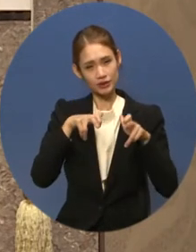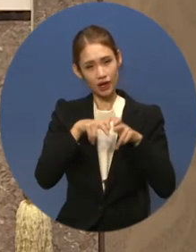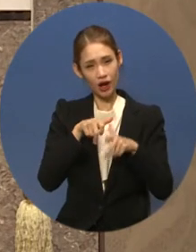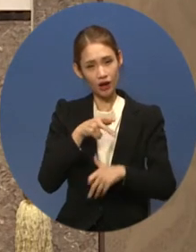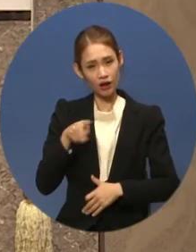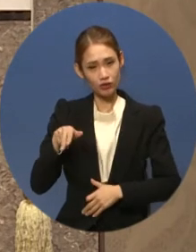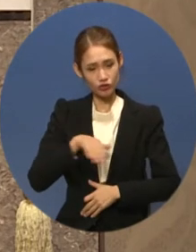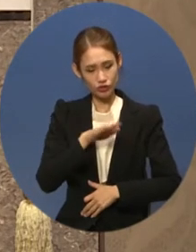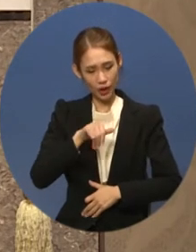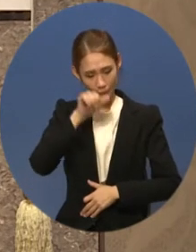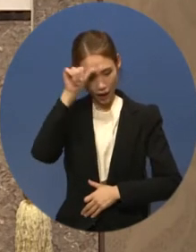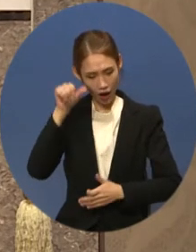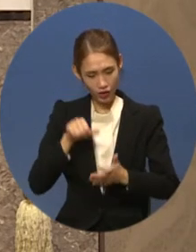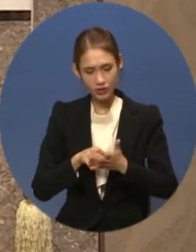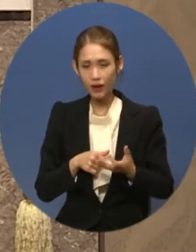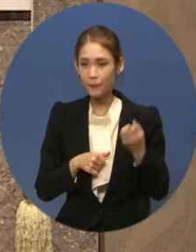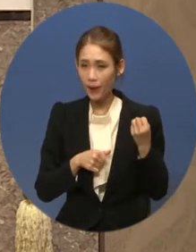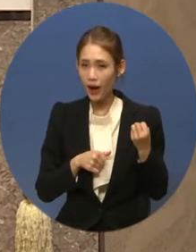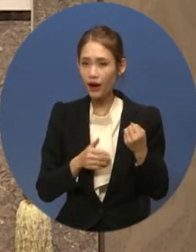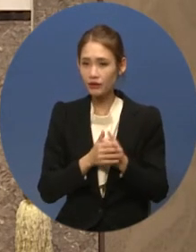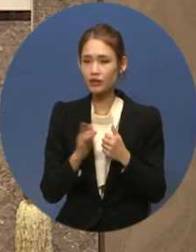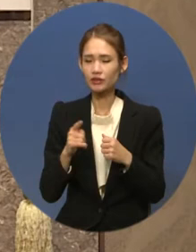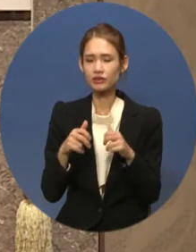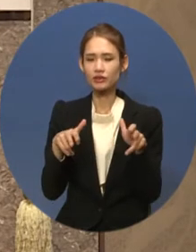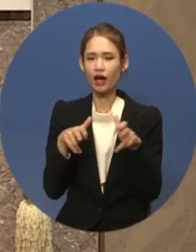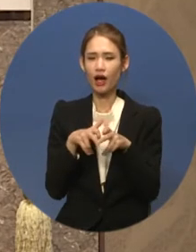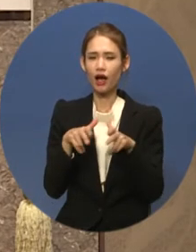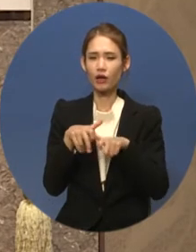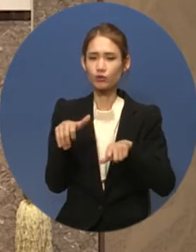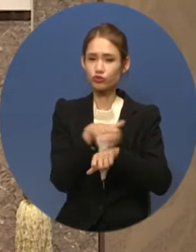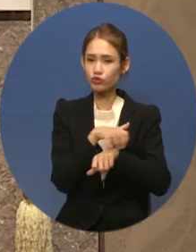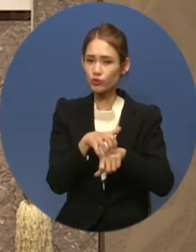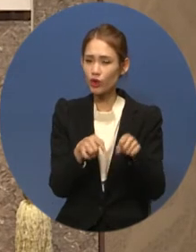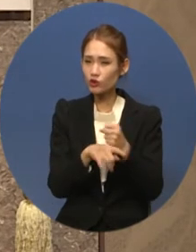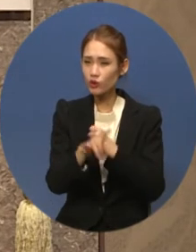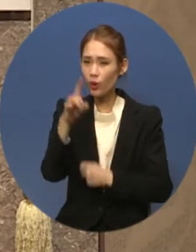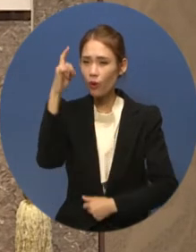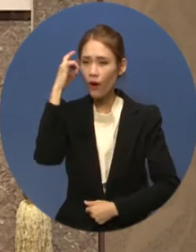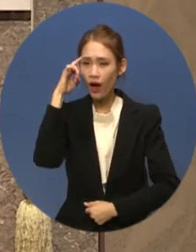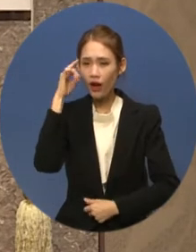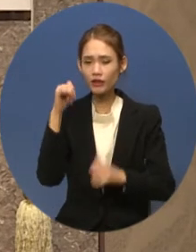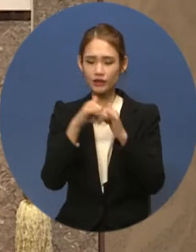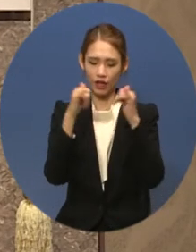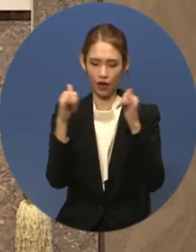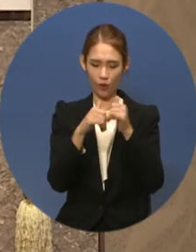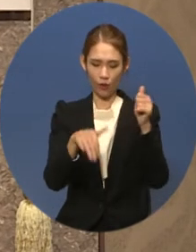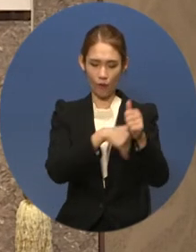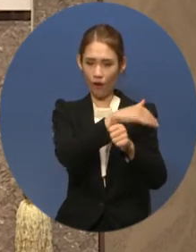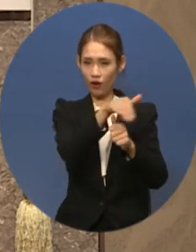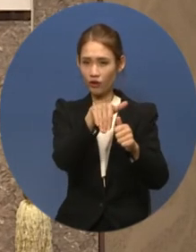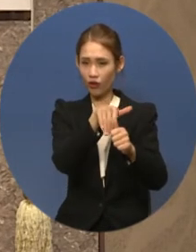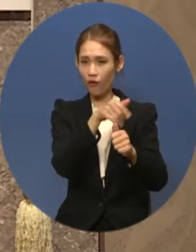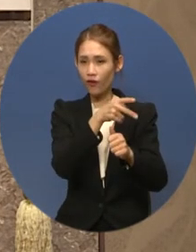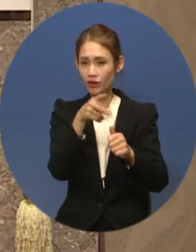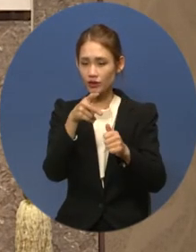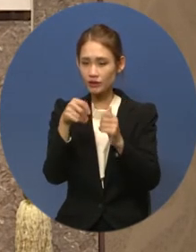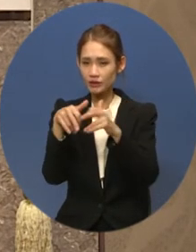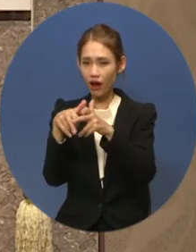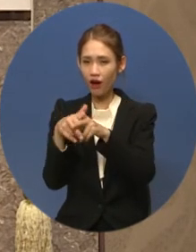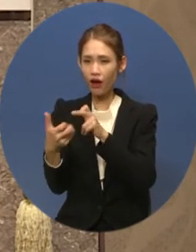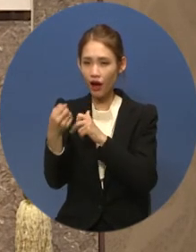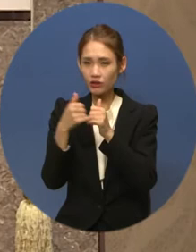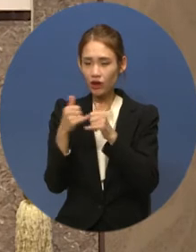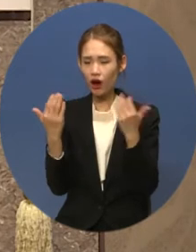평생 가지고 갈수 밖에 없는거고 장애가 불편한 이유는 우리의 사회 환경 자체가 장애를 가진 사람들에게는